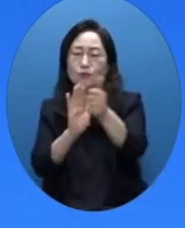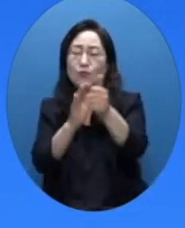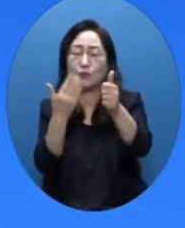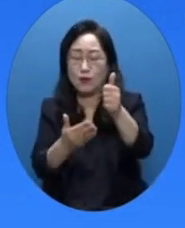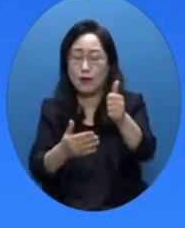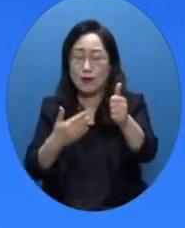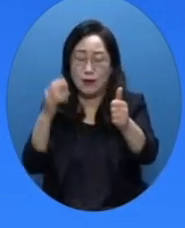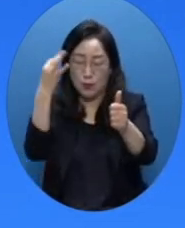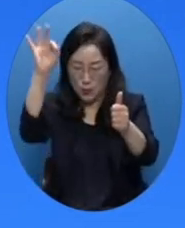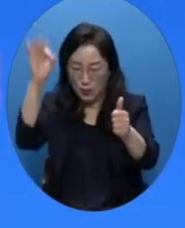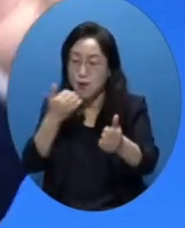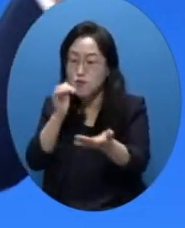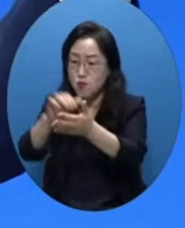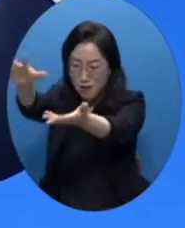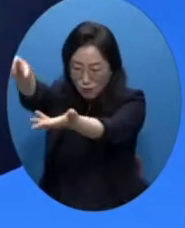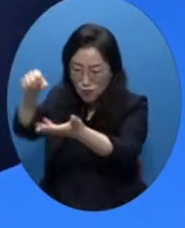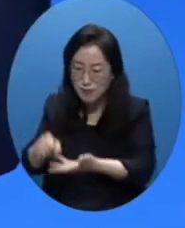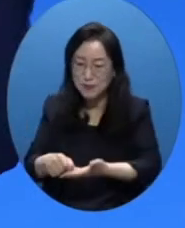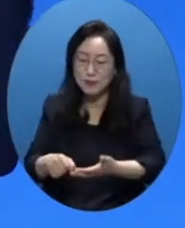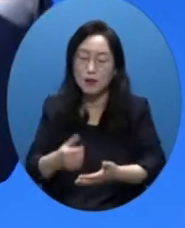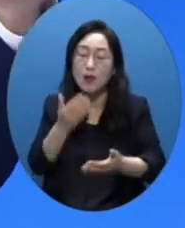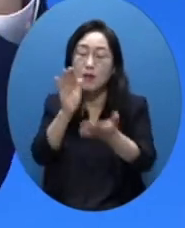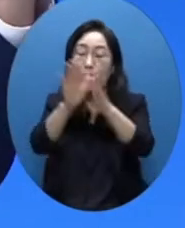돌을 가져다가 모세를 안게 하고 양 옆에서